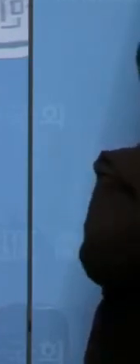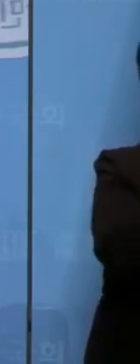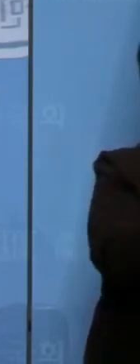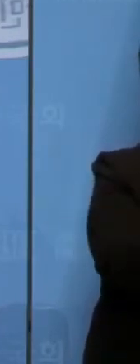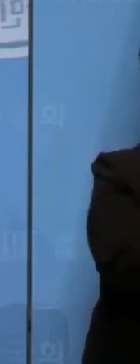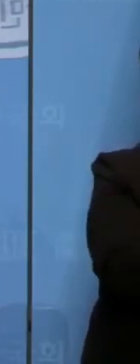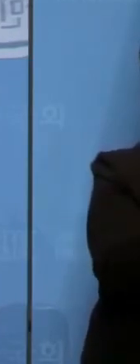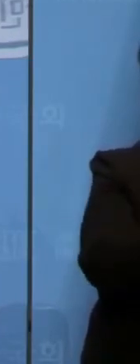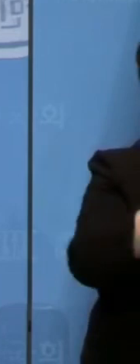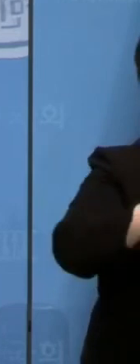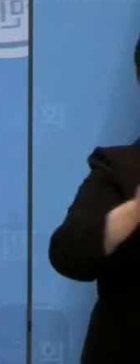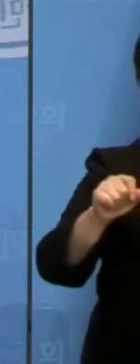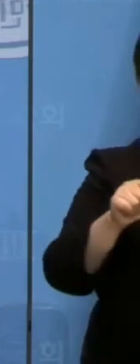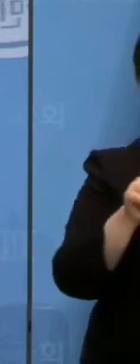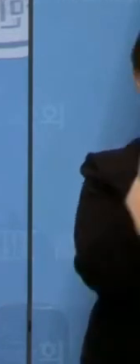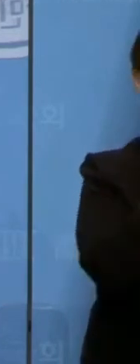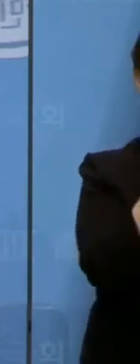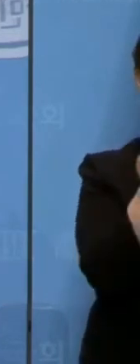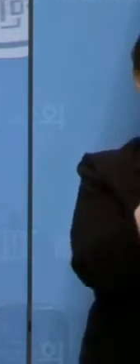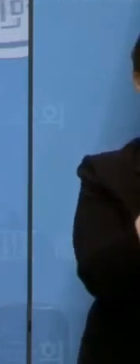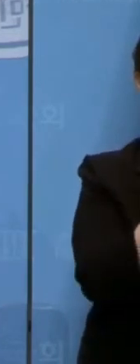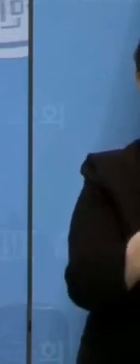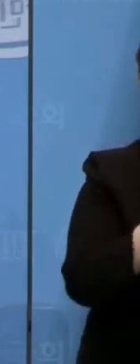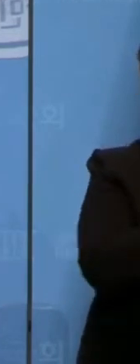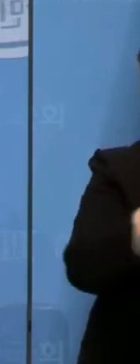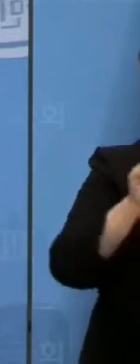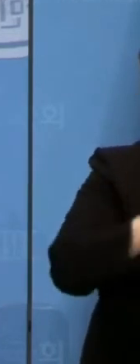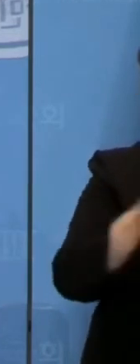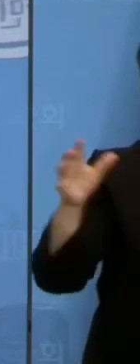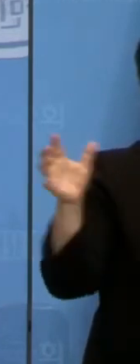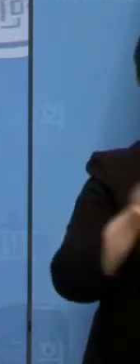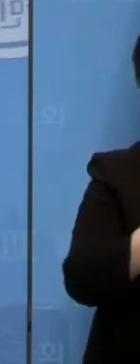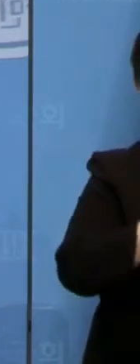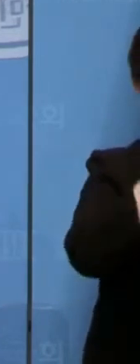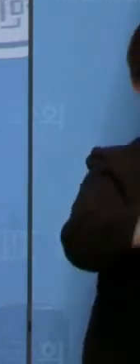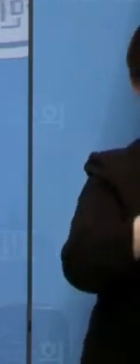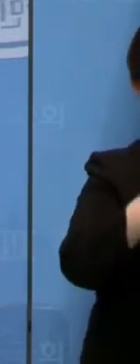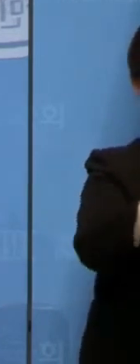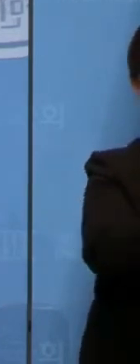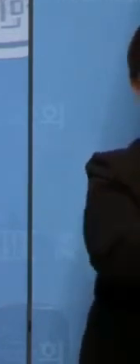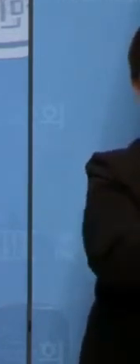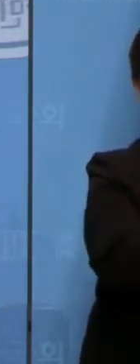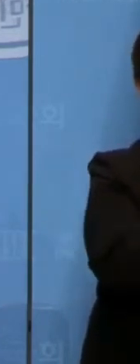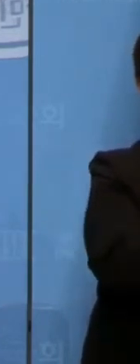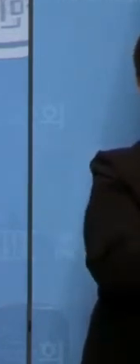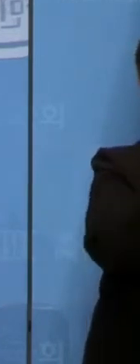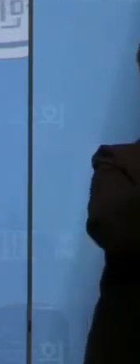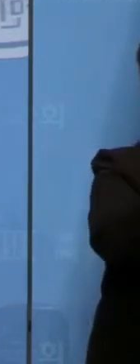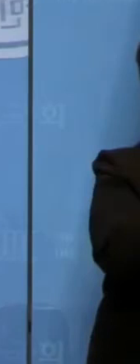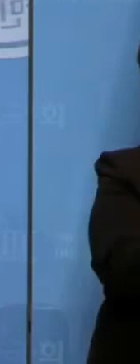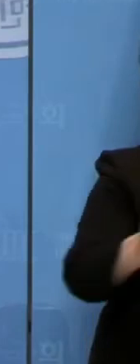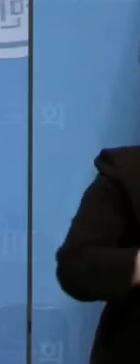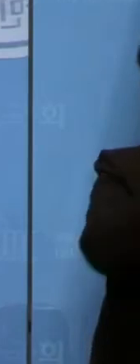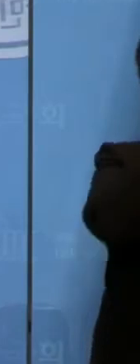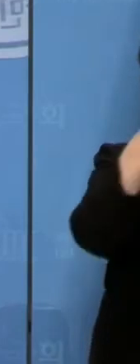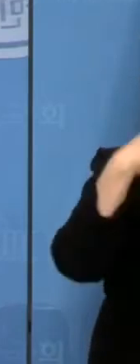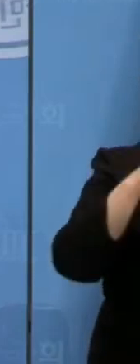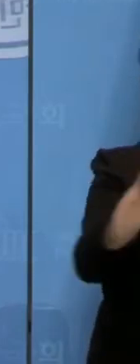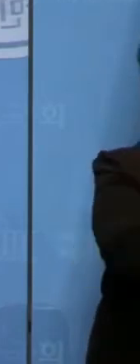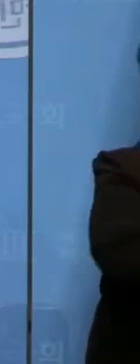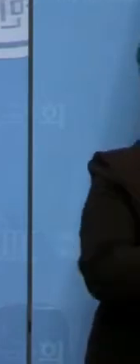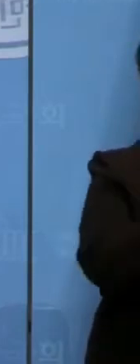일본의 기린맥주는 미얀마 군부와 합작 투자 사업을 접었습니다. 이 점을 고려해서 저는 정부와